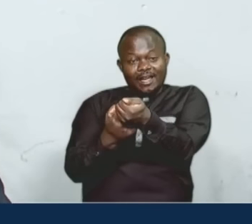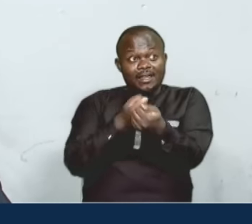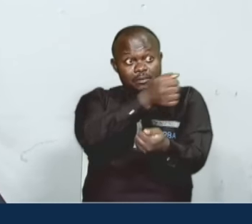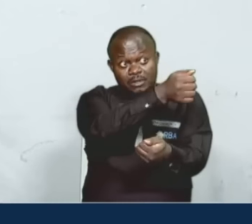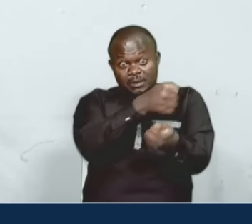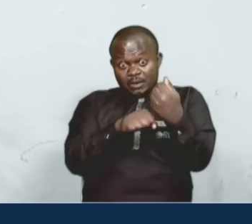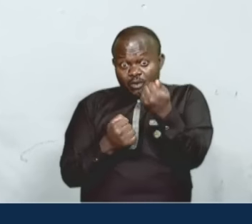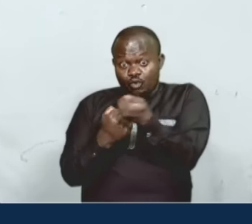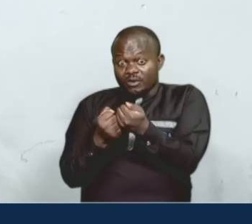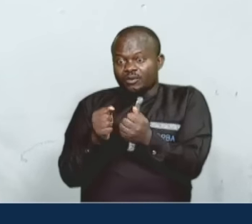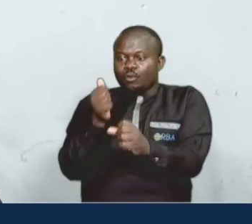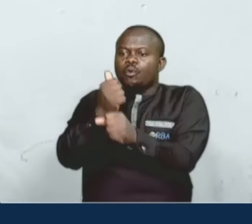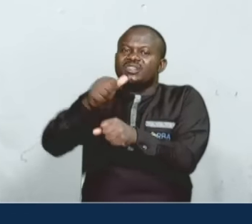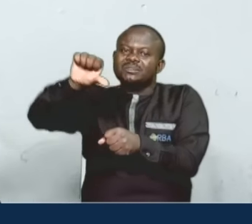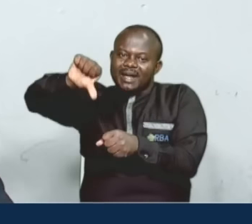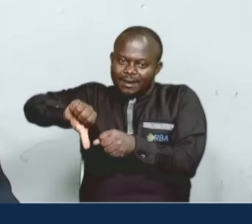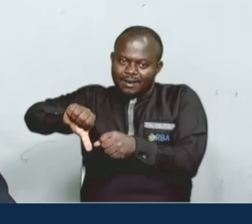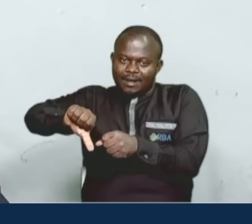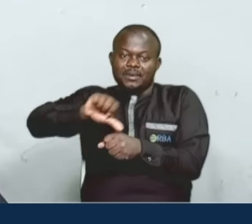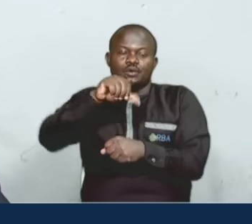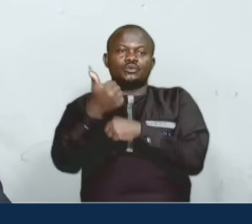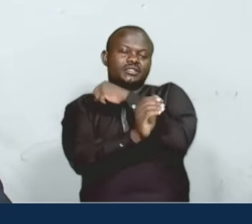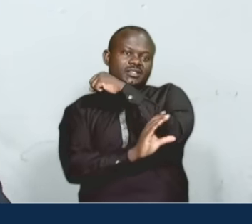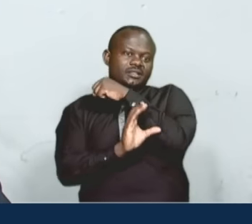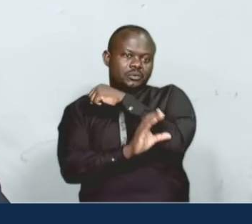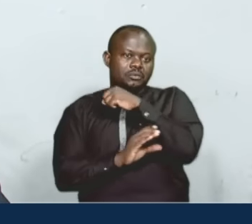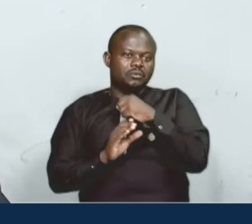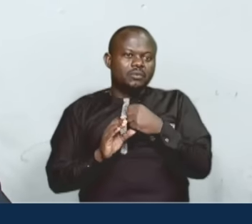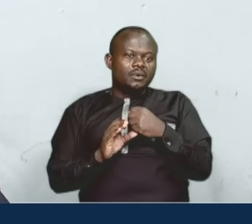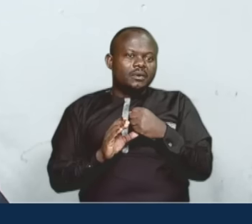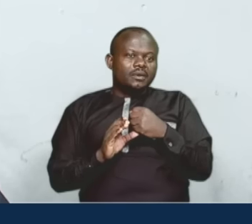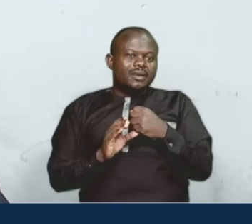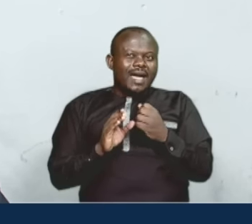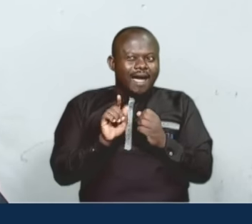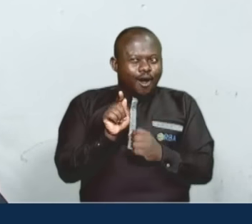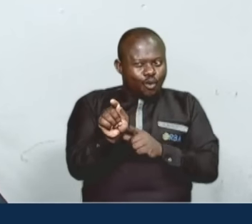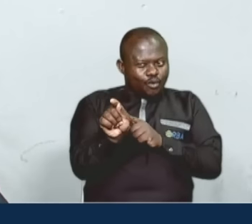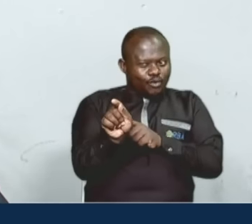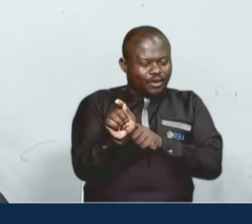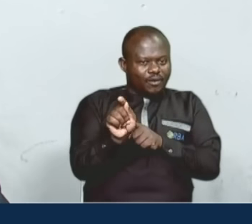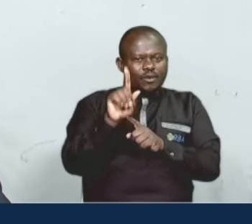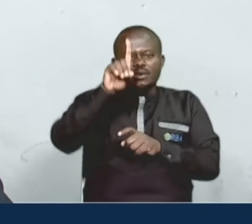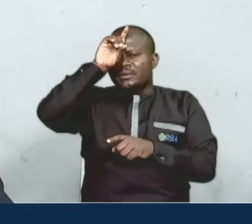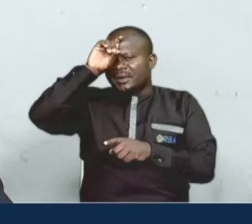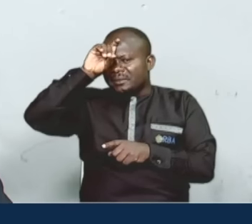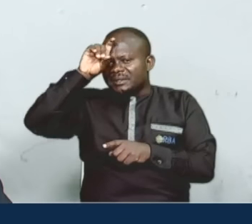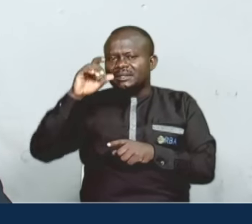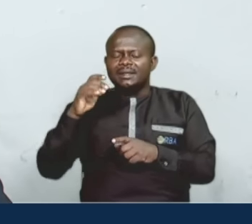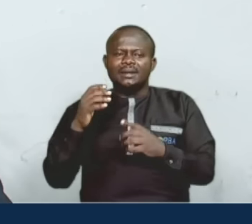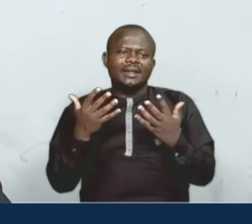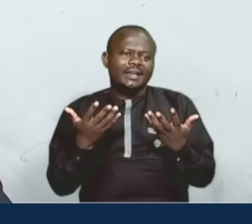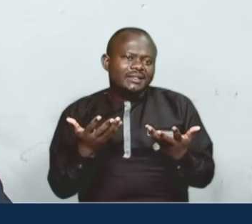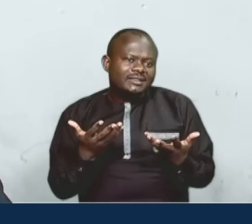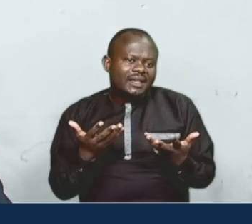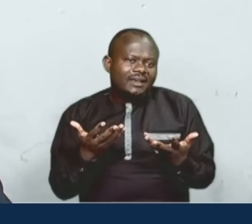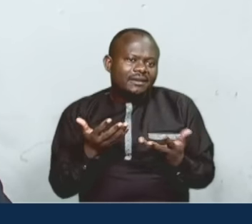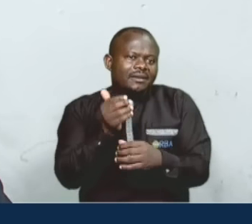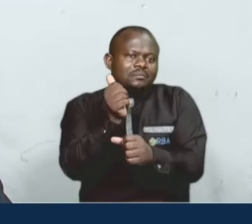ubwo bugizi bwa nabi ku kindi gihugu aho ngaho niho umuntu yakwibaza se